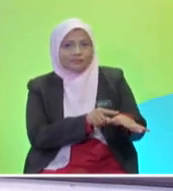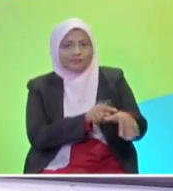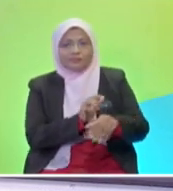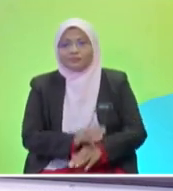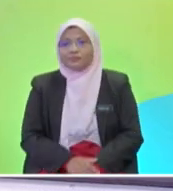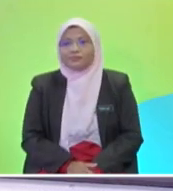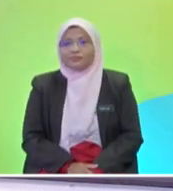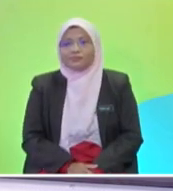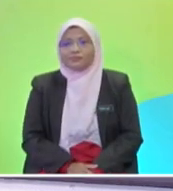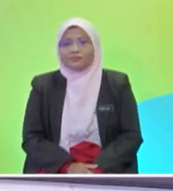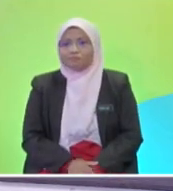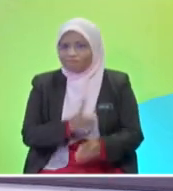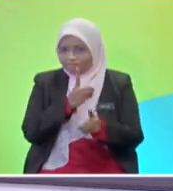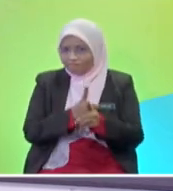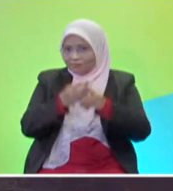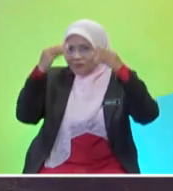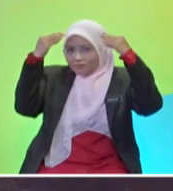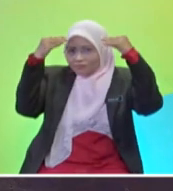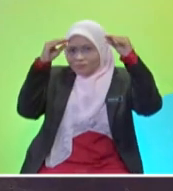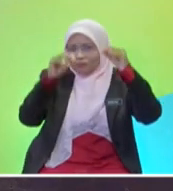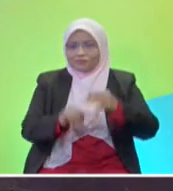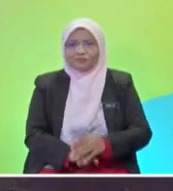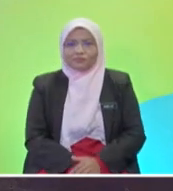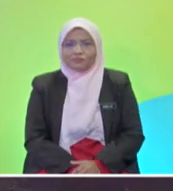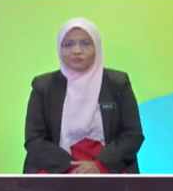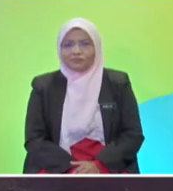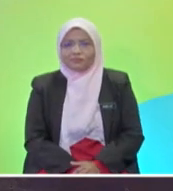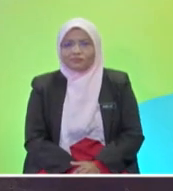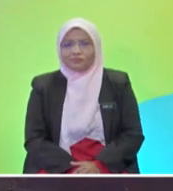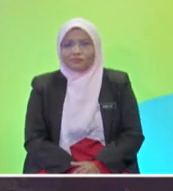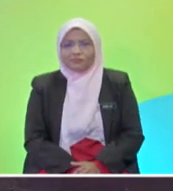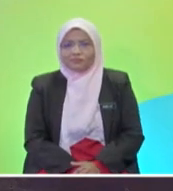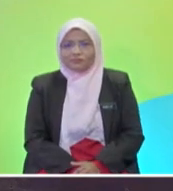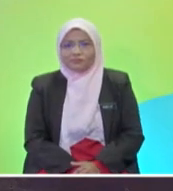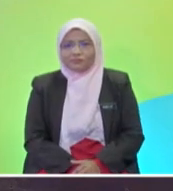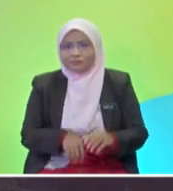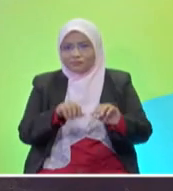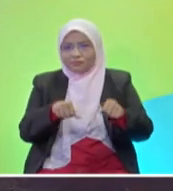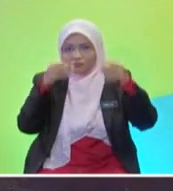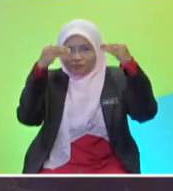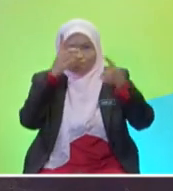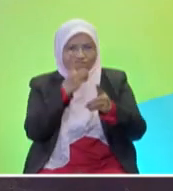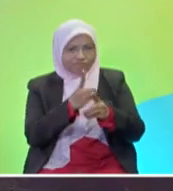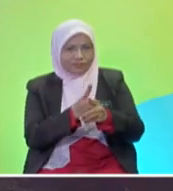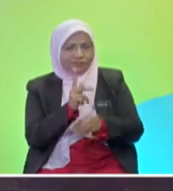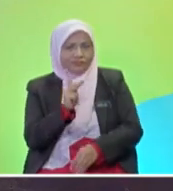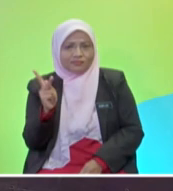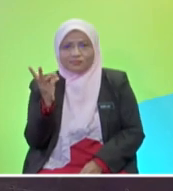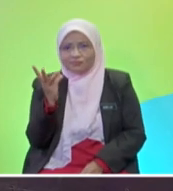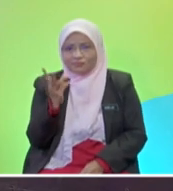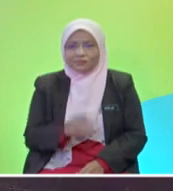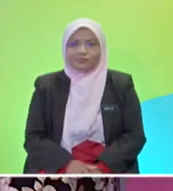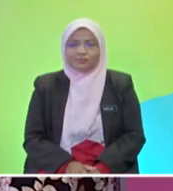daun. Betul ke cikgu? Kalau kita lihat tadi Mira, boleh tak cikgu cikgu betulkan sikit? Boleh cikgu. Okey, kalau bahagian buah tu